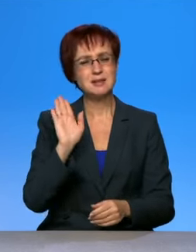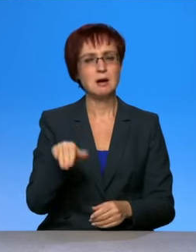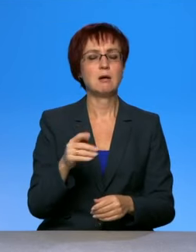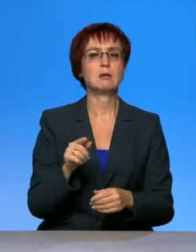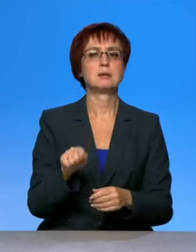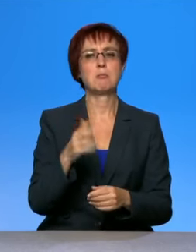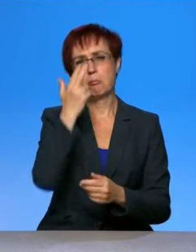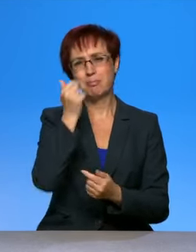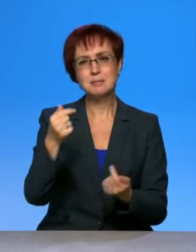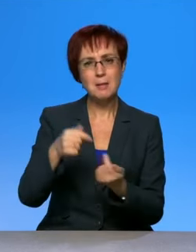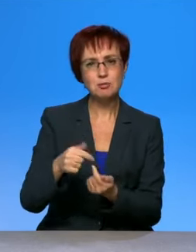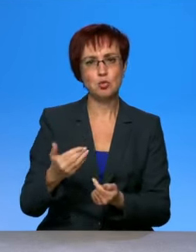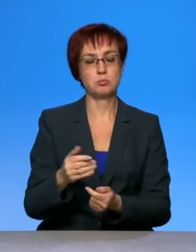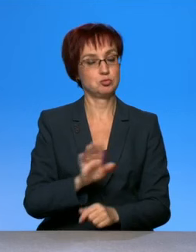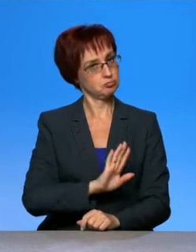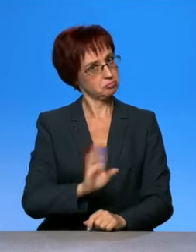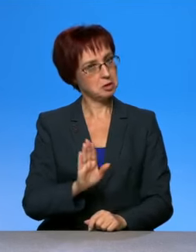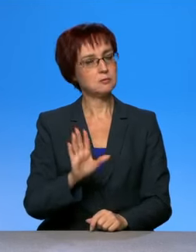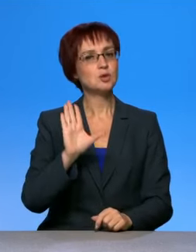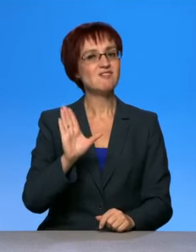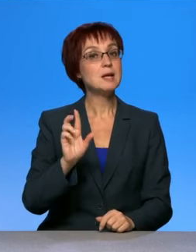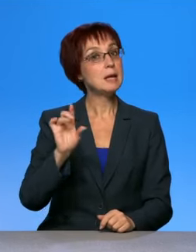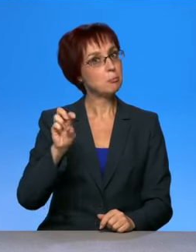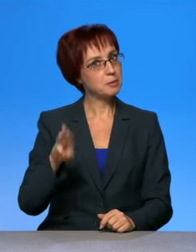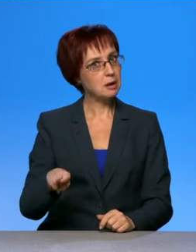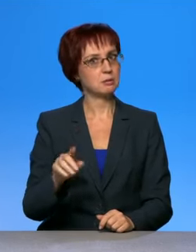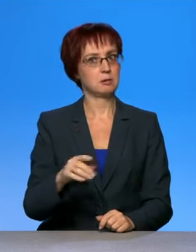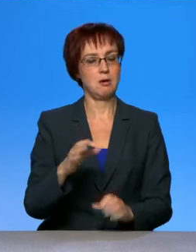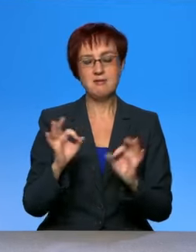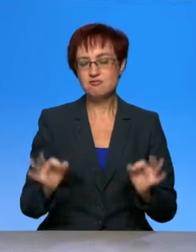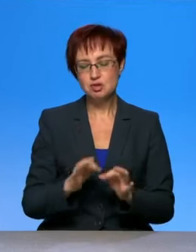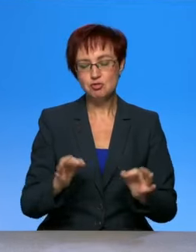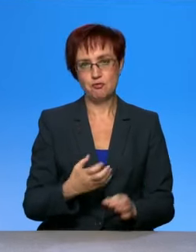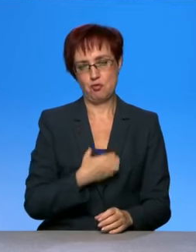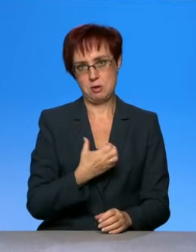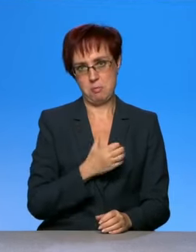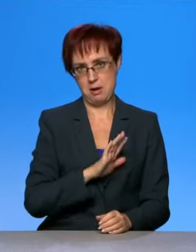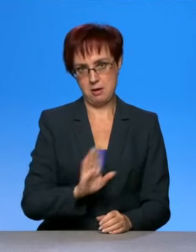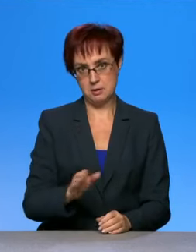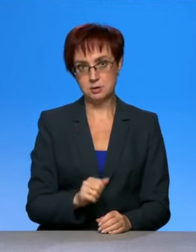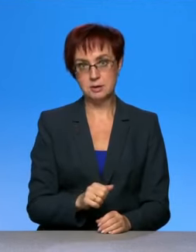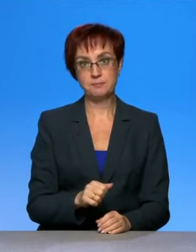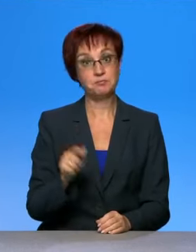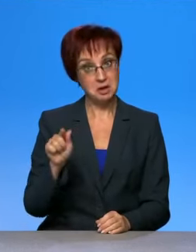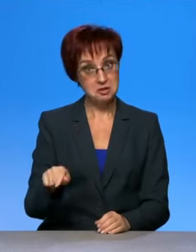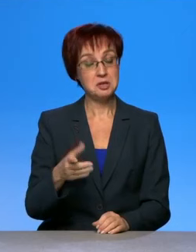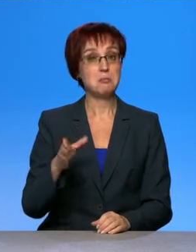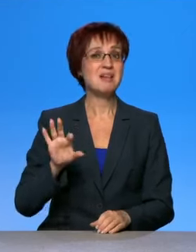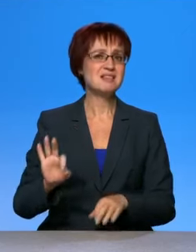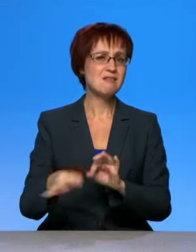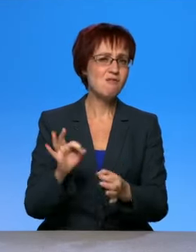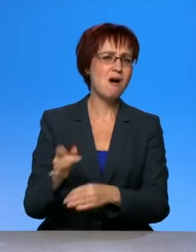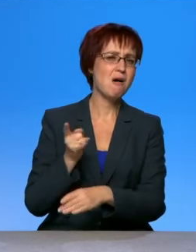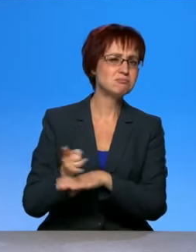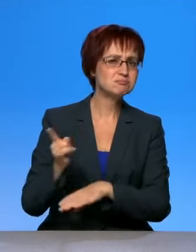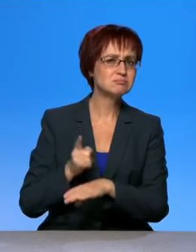вели бран был человеком своих принципов не боялся ни гиста ничего другого И вот над ним издевались как могли его